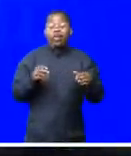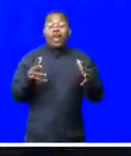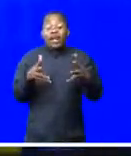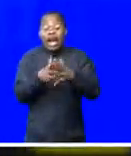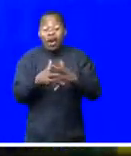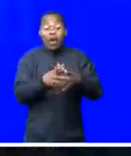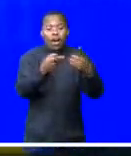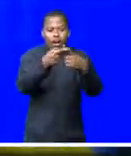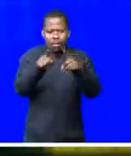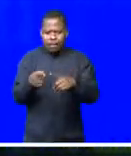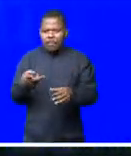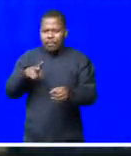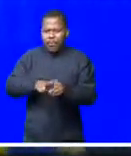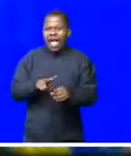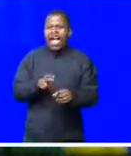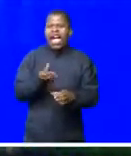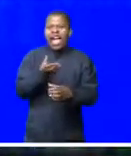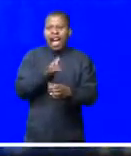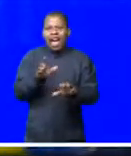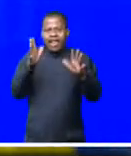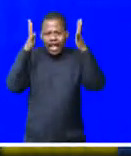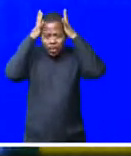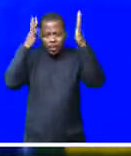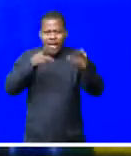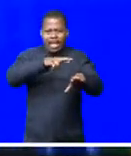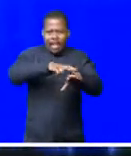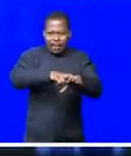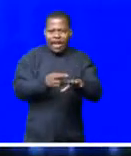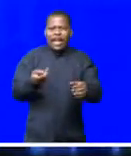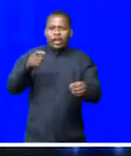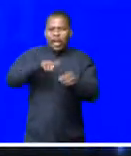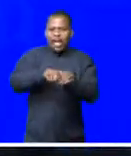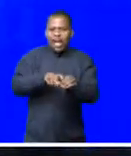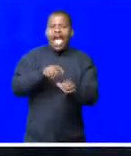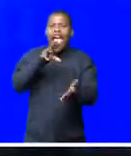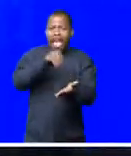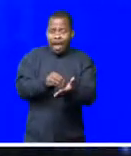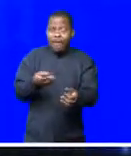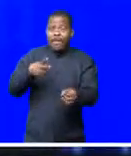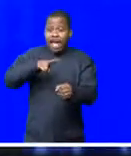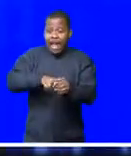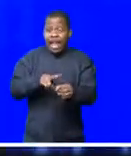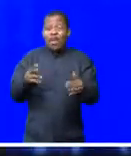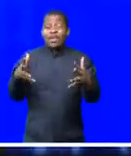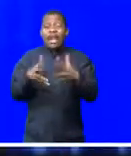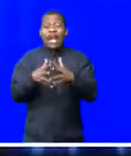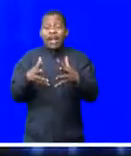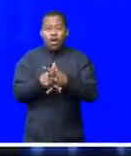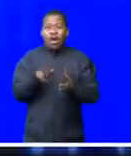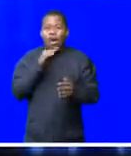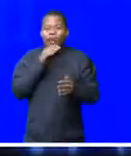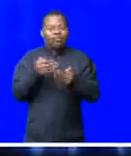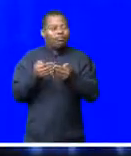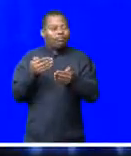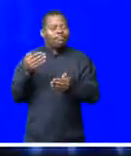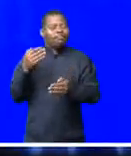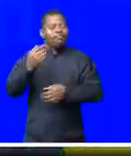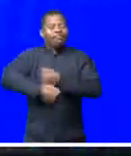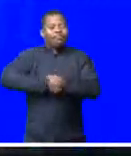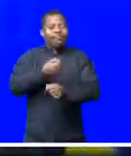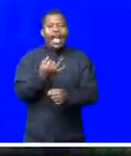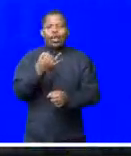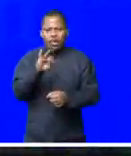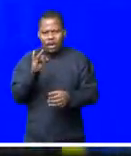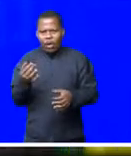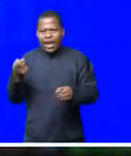live leSwatini belikade limelelekile. Lo mhlangano lona bekumele ubanjwe ngeminyaka wa